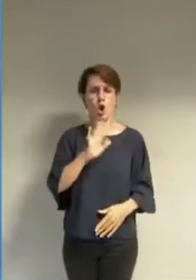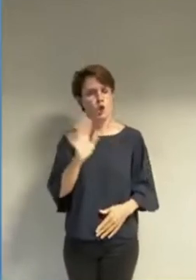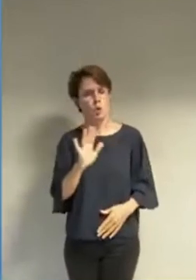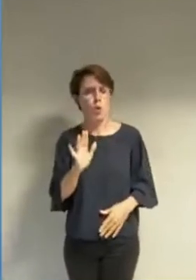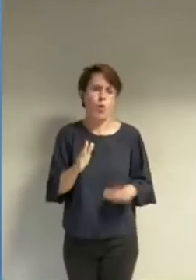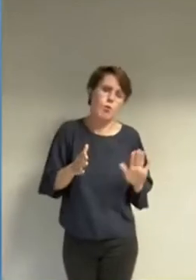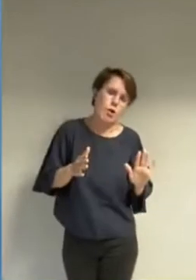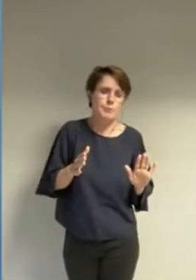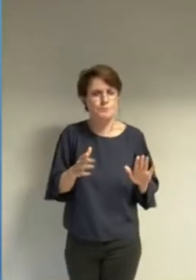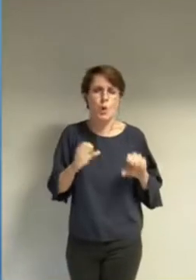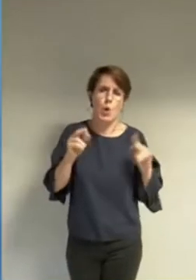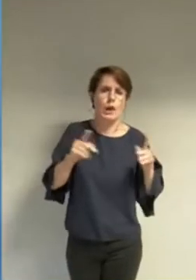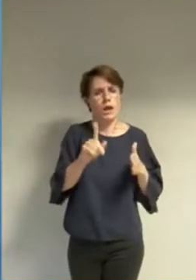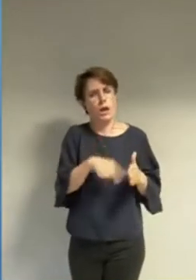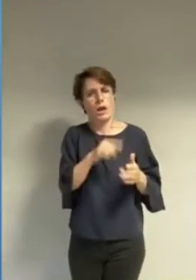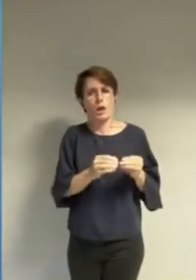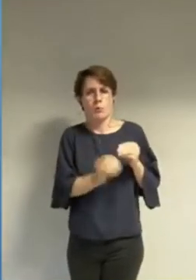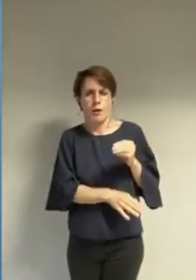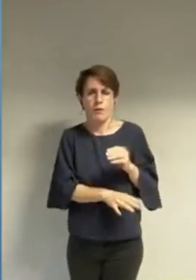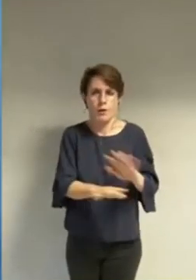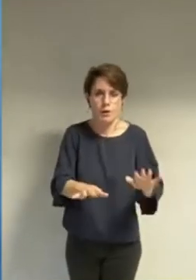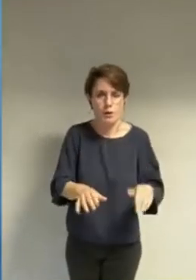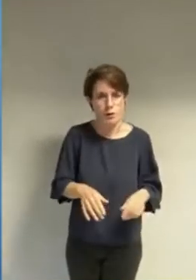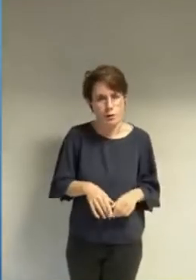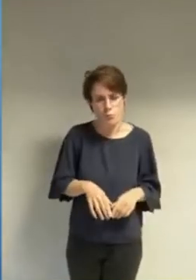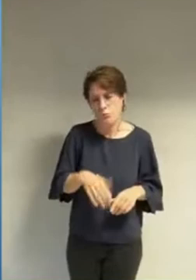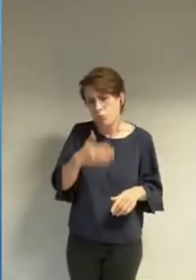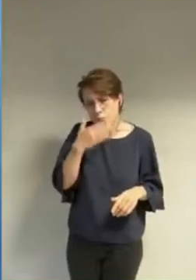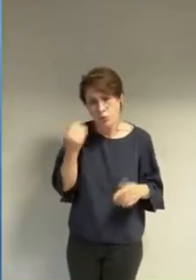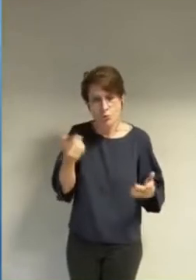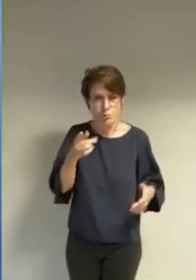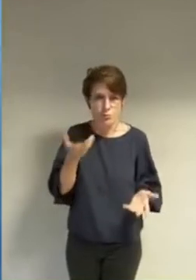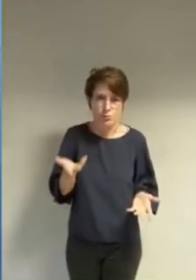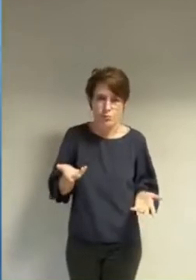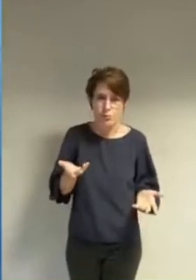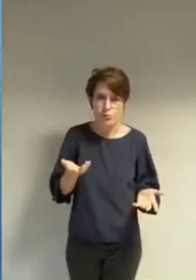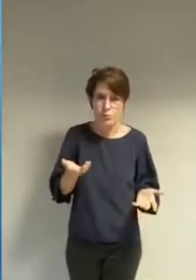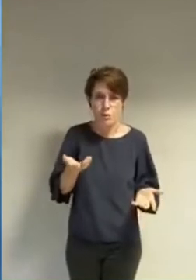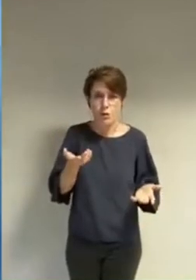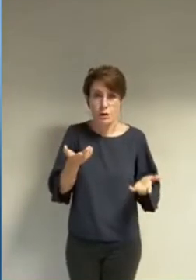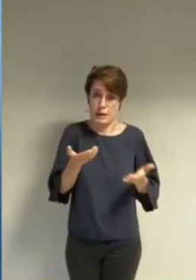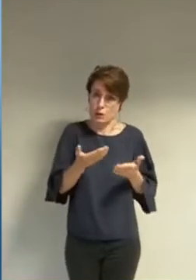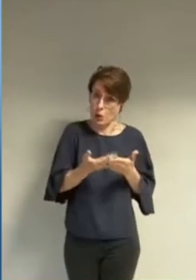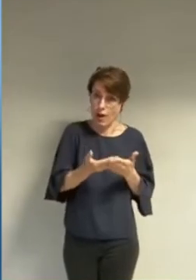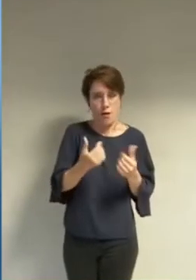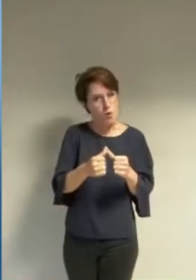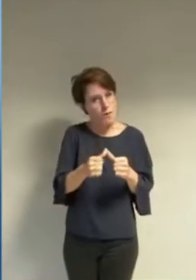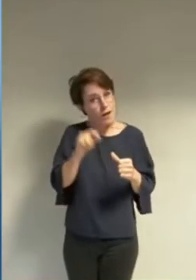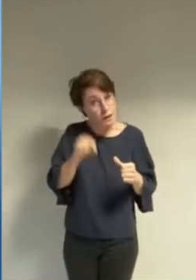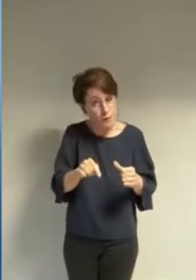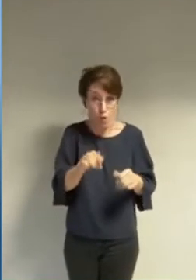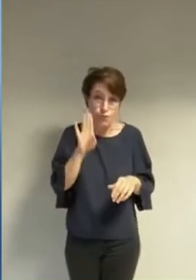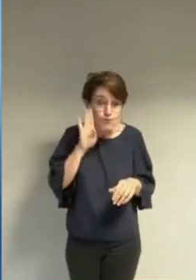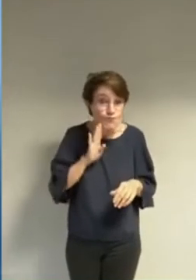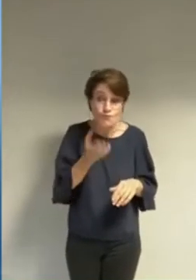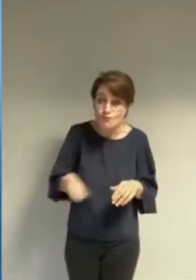carré que vous auriez réussi à convaincre. Et dans ce cas-là, consultez les